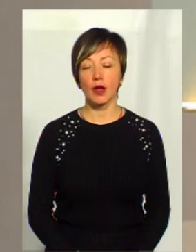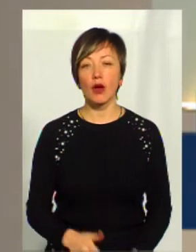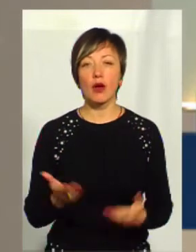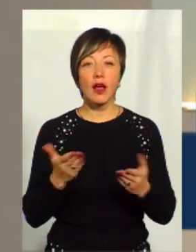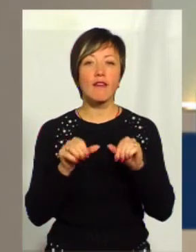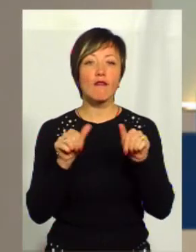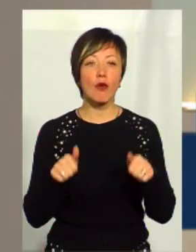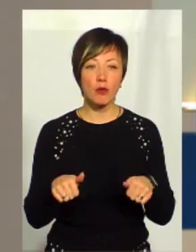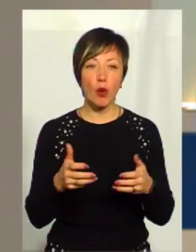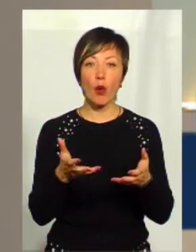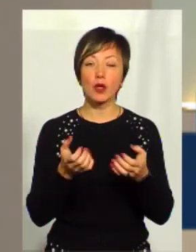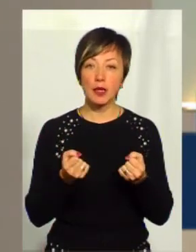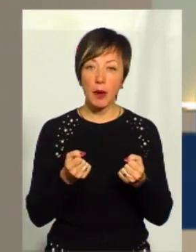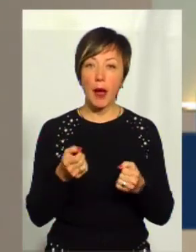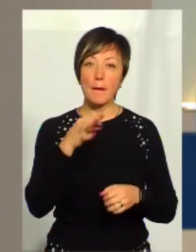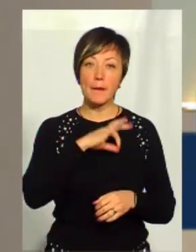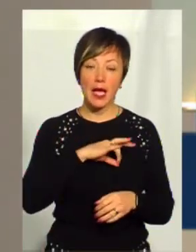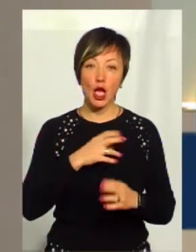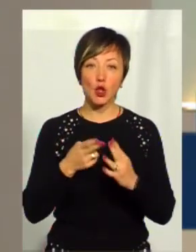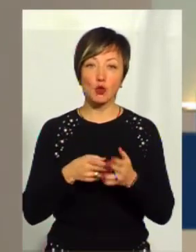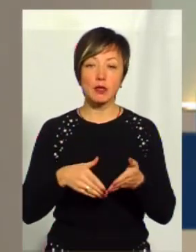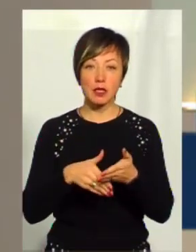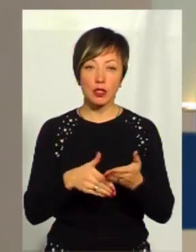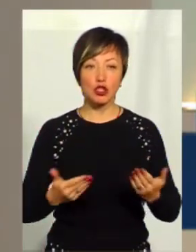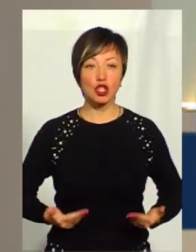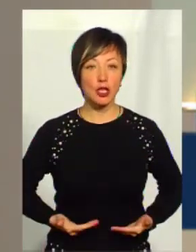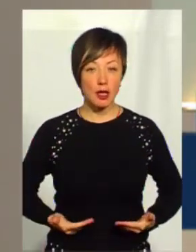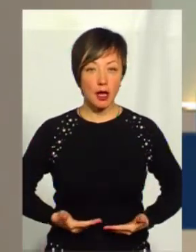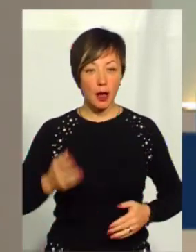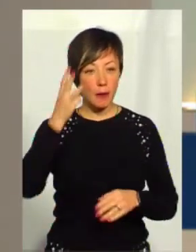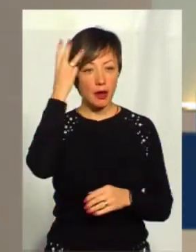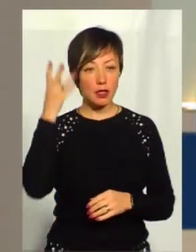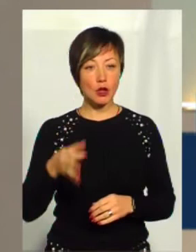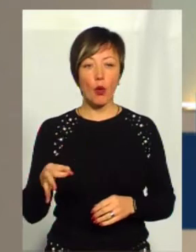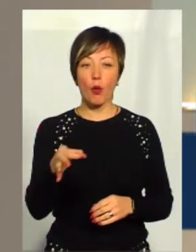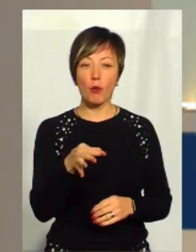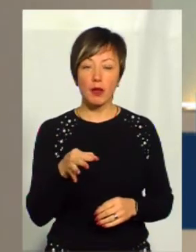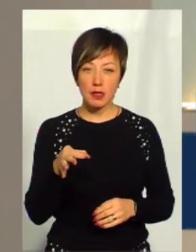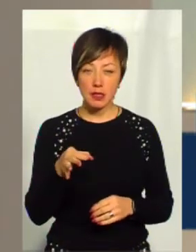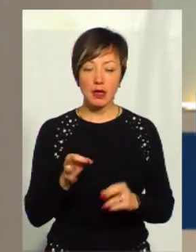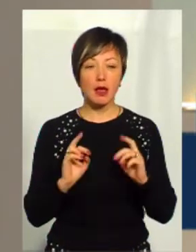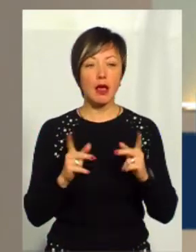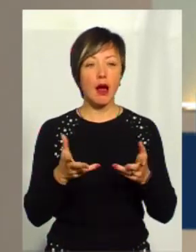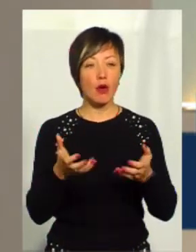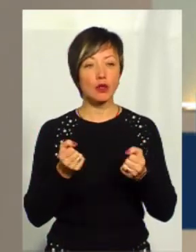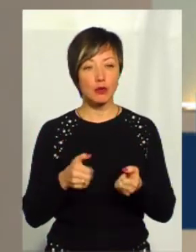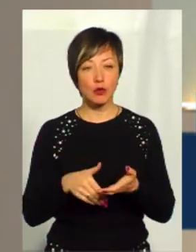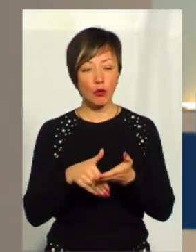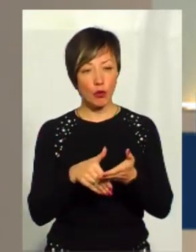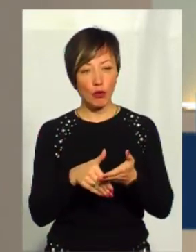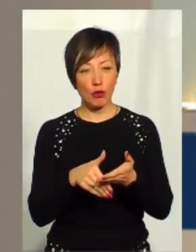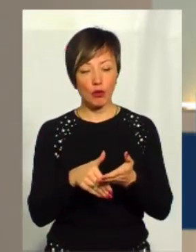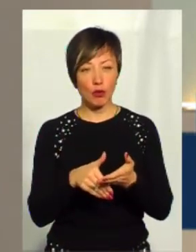У якій формі отримують пільги і субсидії жителі Хмельницької області? Та як, отримавши